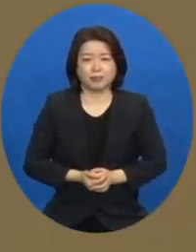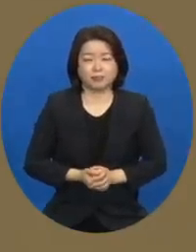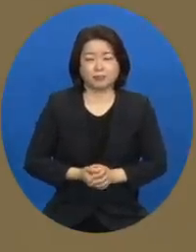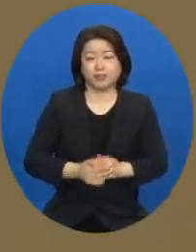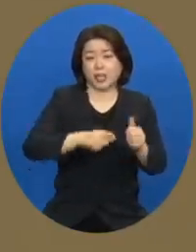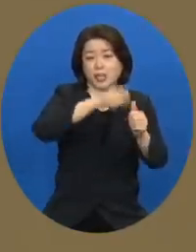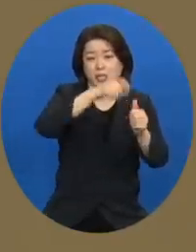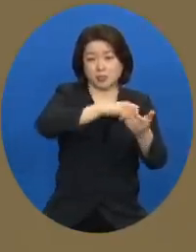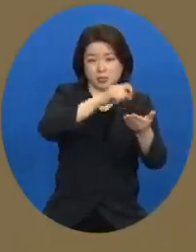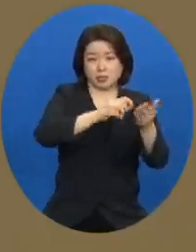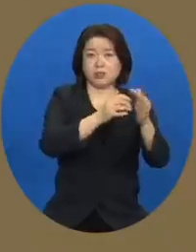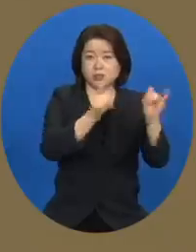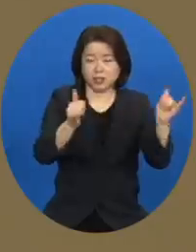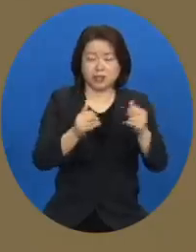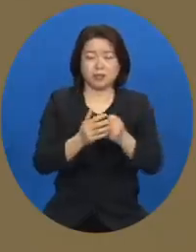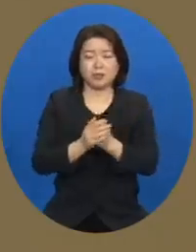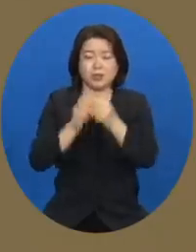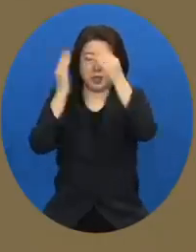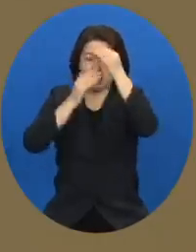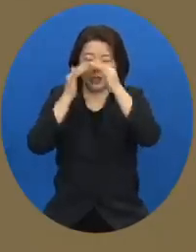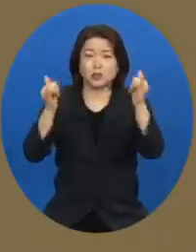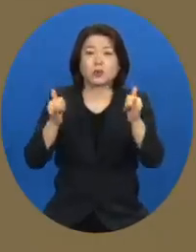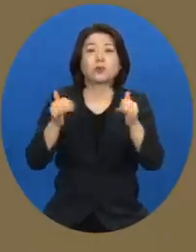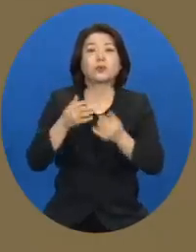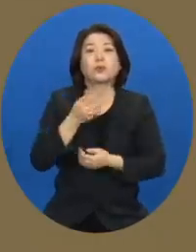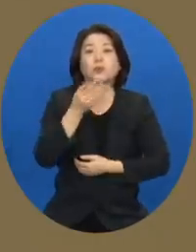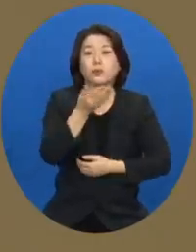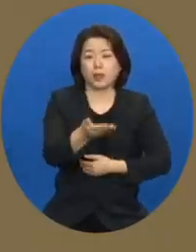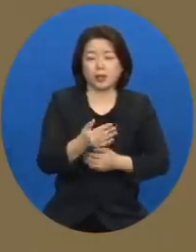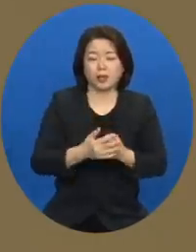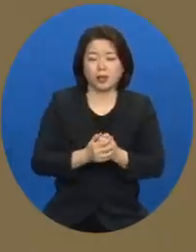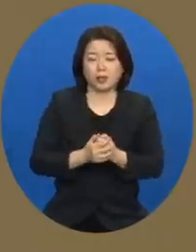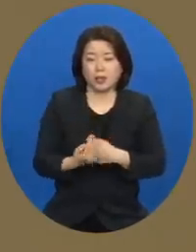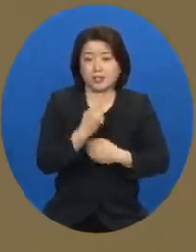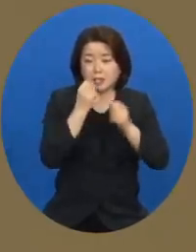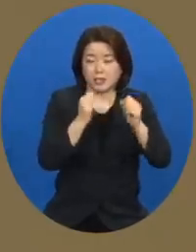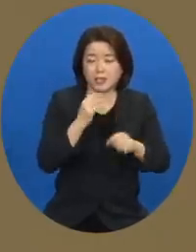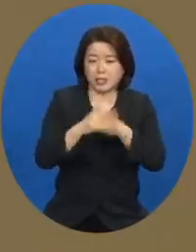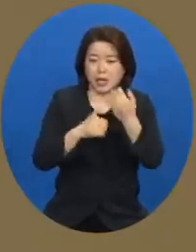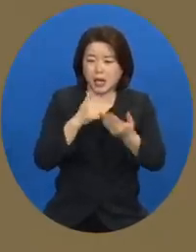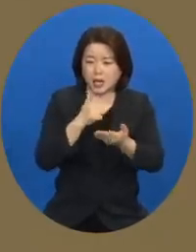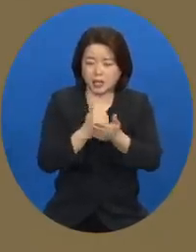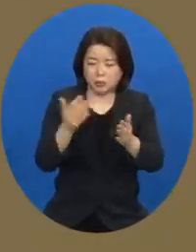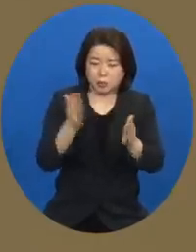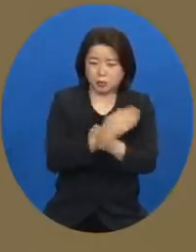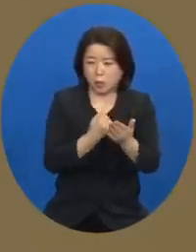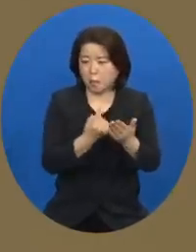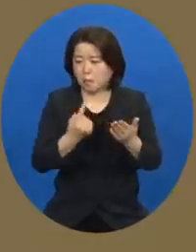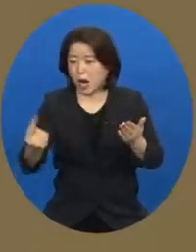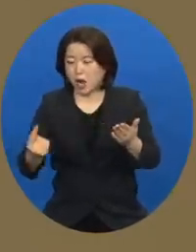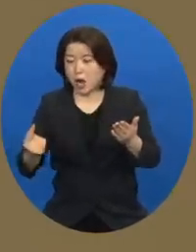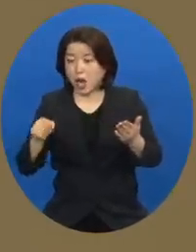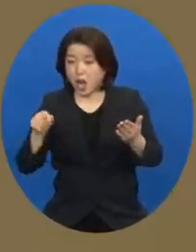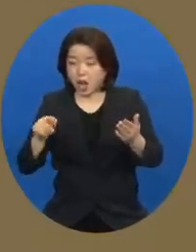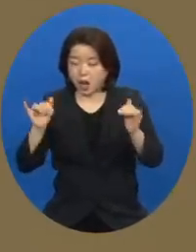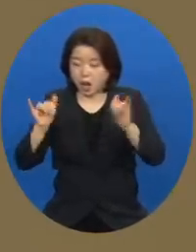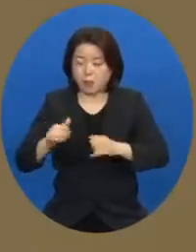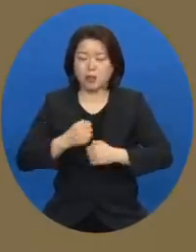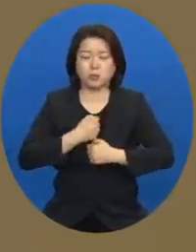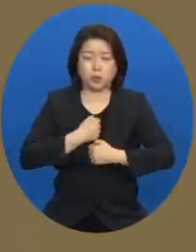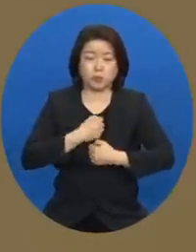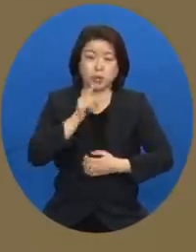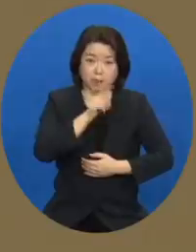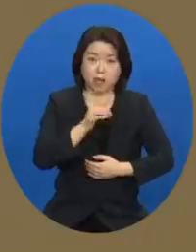히브리서 기자가 성도들에게 살아계신 하나님에게서 떨어질까 조심하라 라는 말씀을